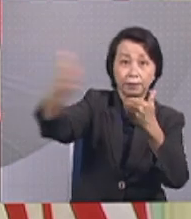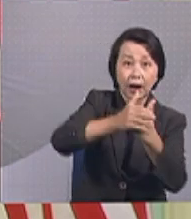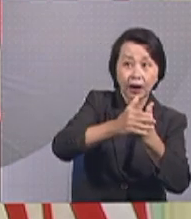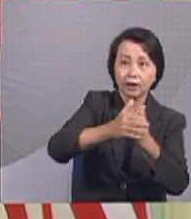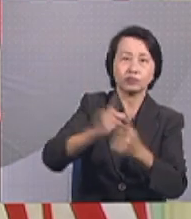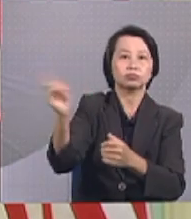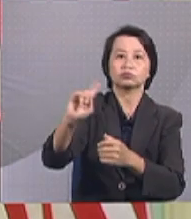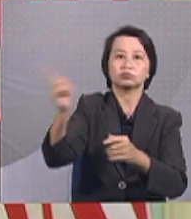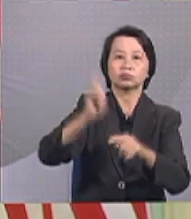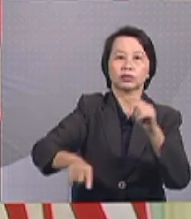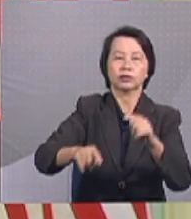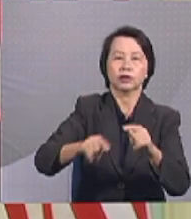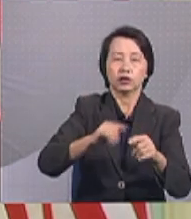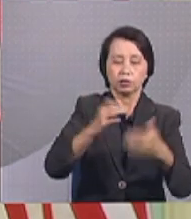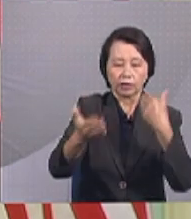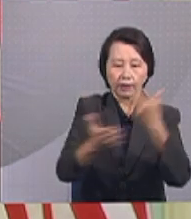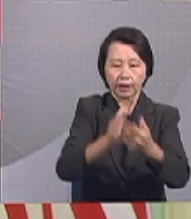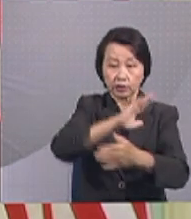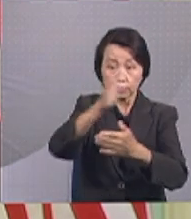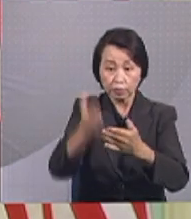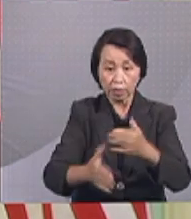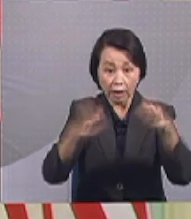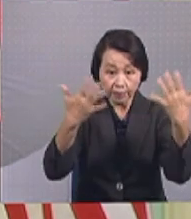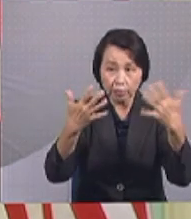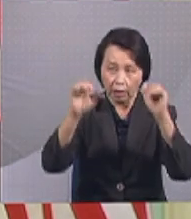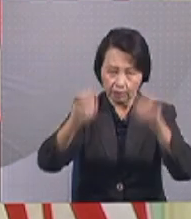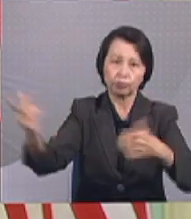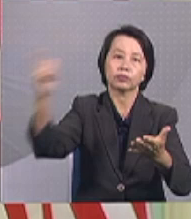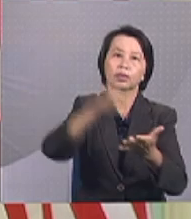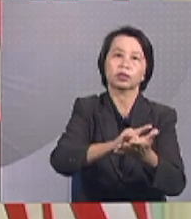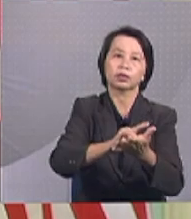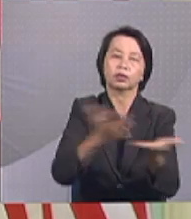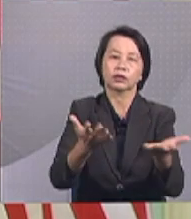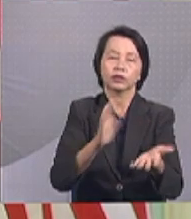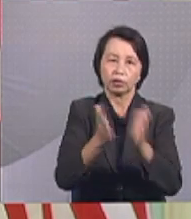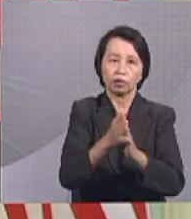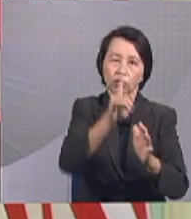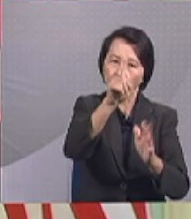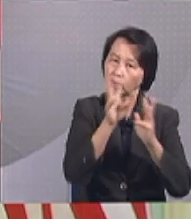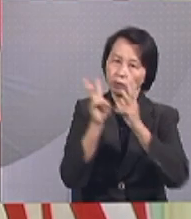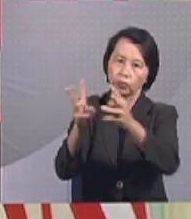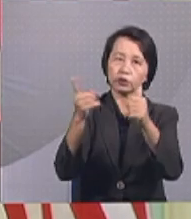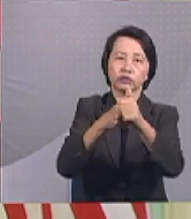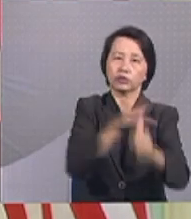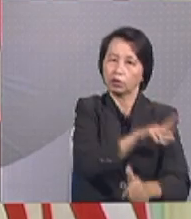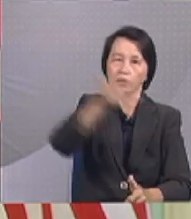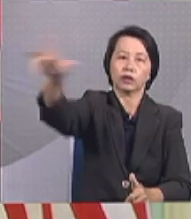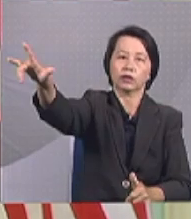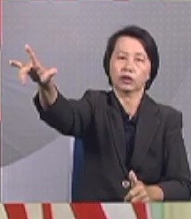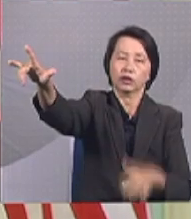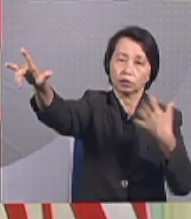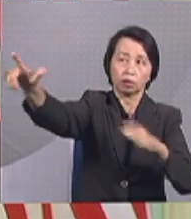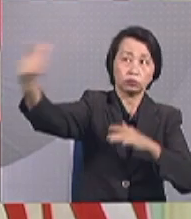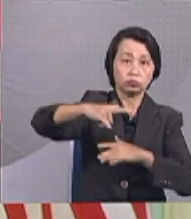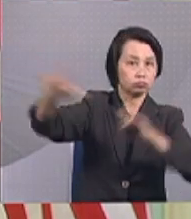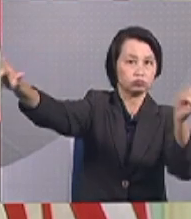tamat PKPB yang sedang kita laksanakan. Jadi mereka one way dululah dan tak boleh come